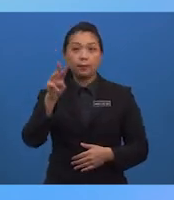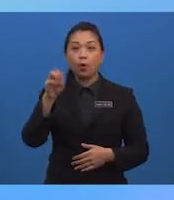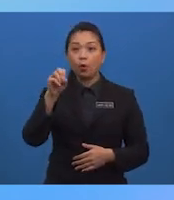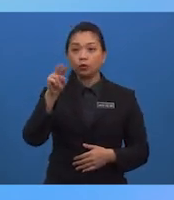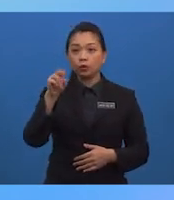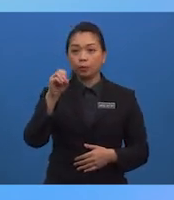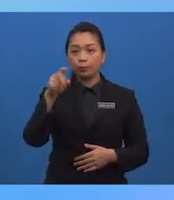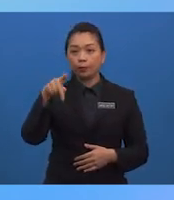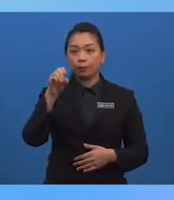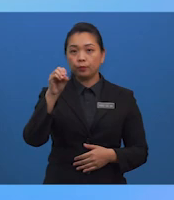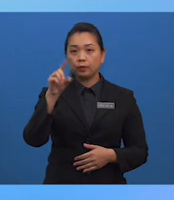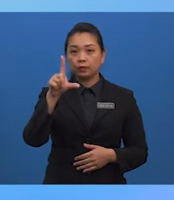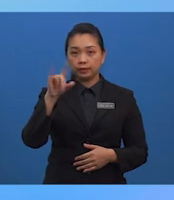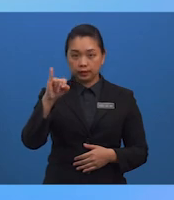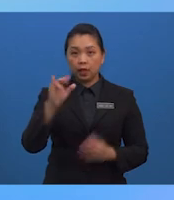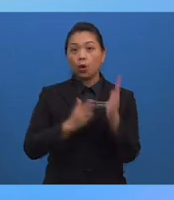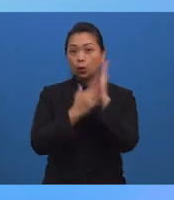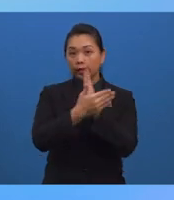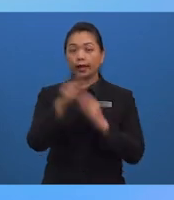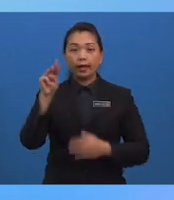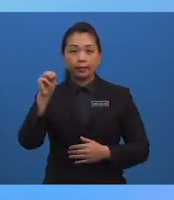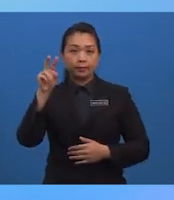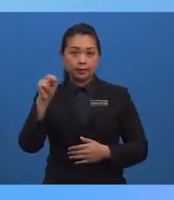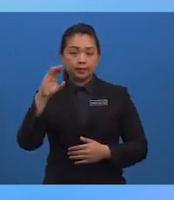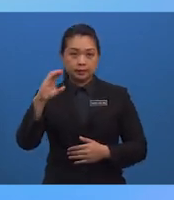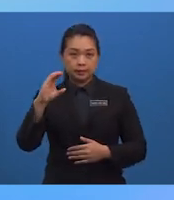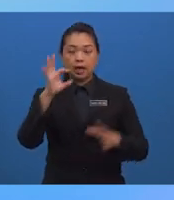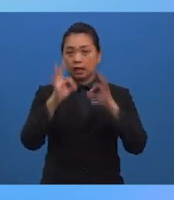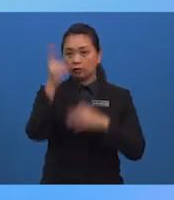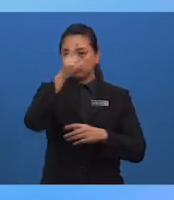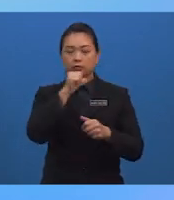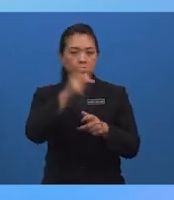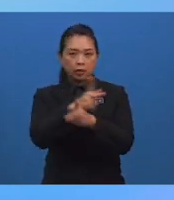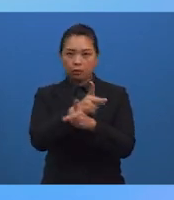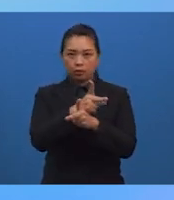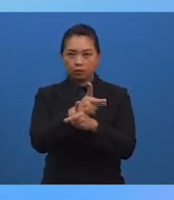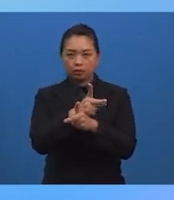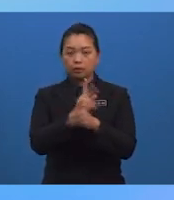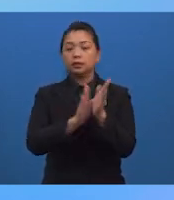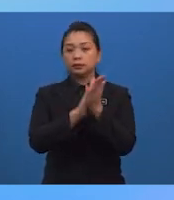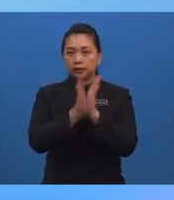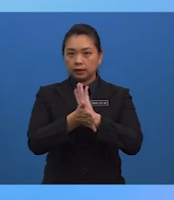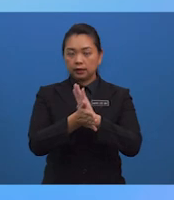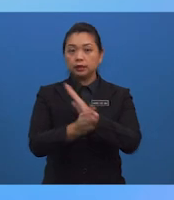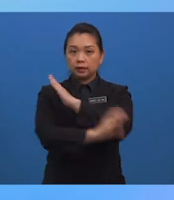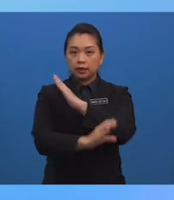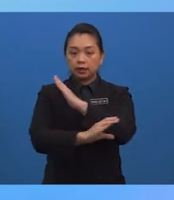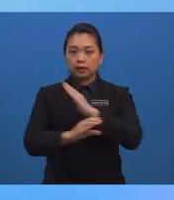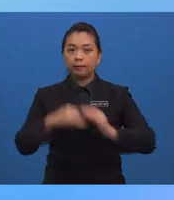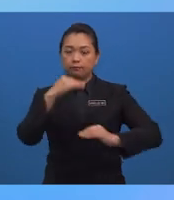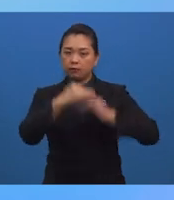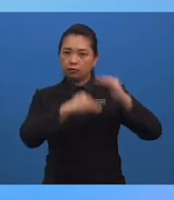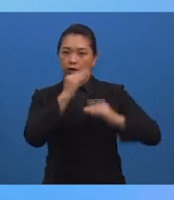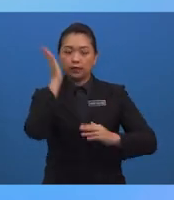MNC. Jika kerajaan tidak mampu mengawal, maka ekonomi negara sedang membangun akan ditentukan oleh syarikat